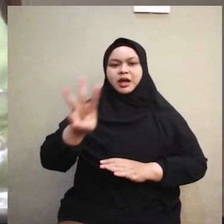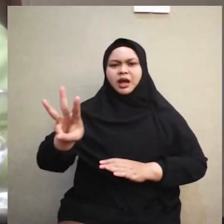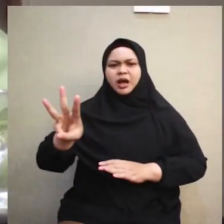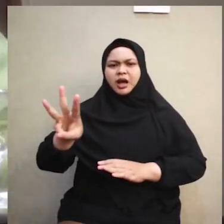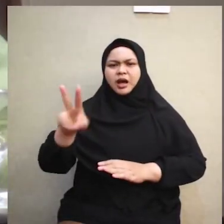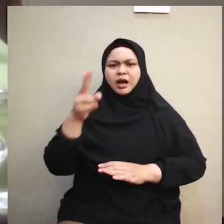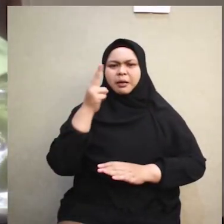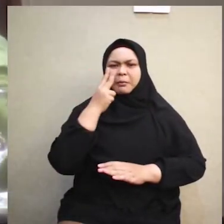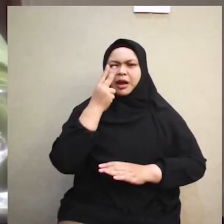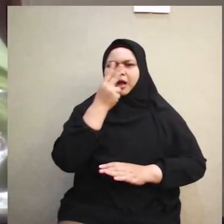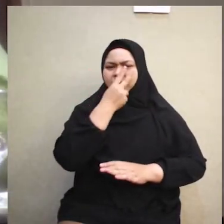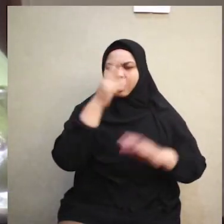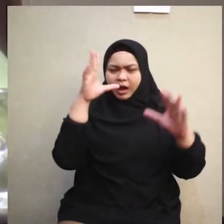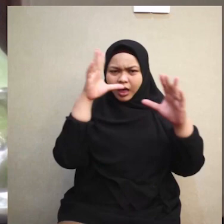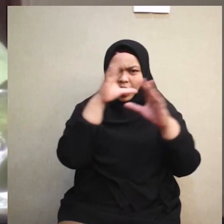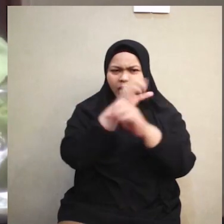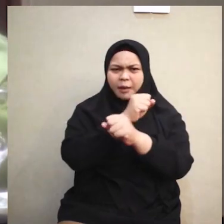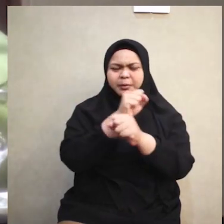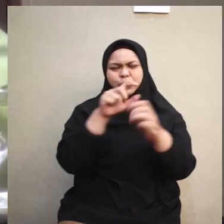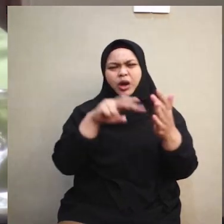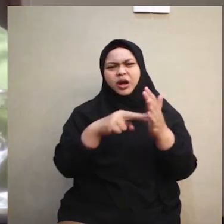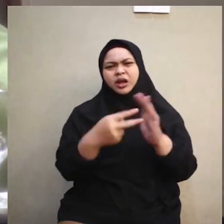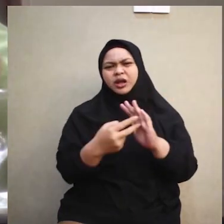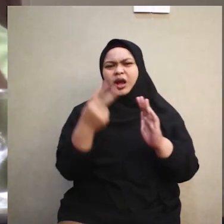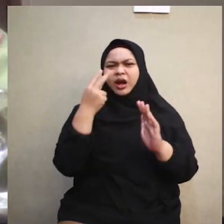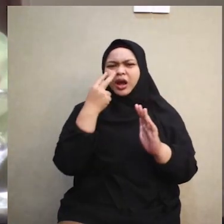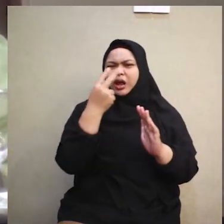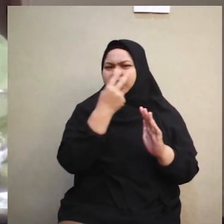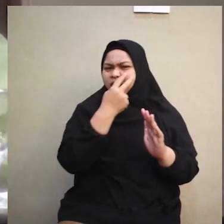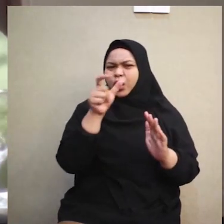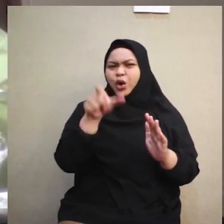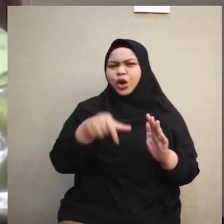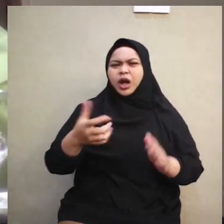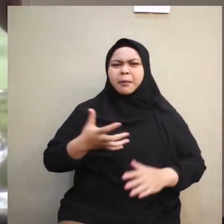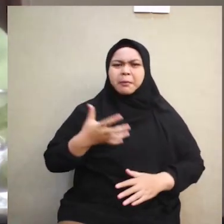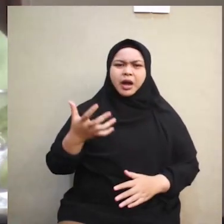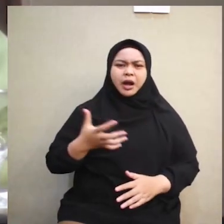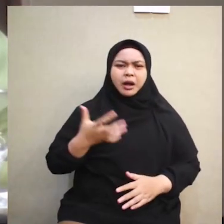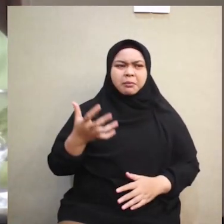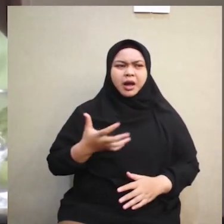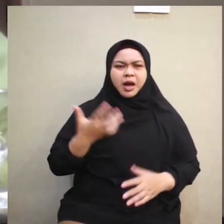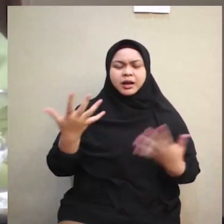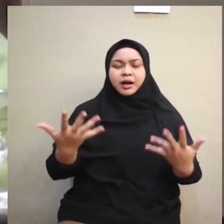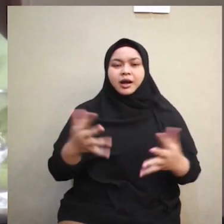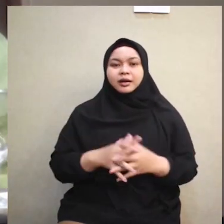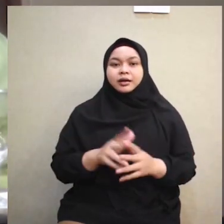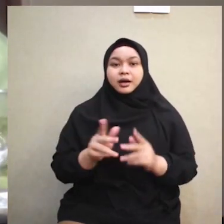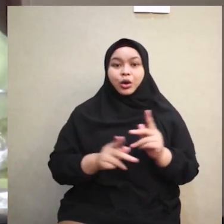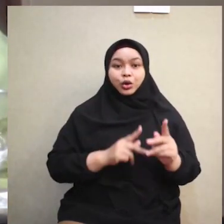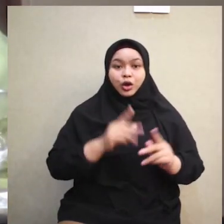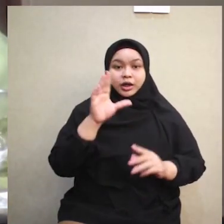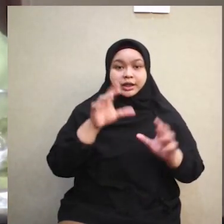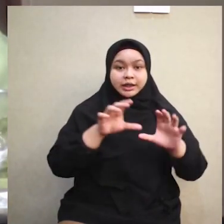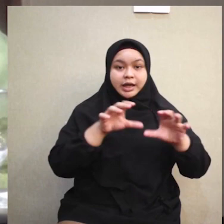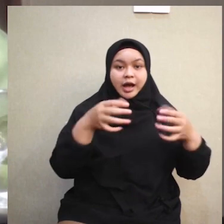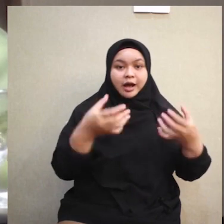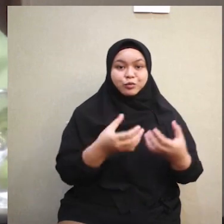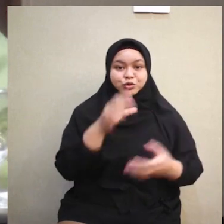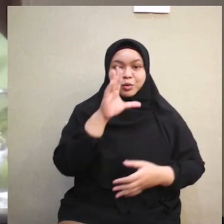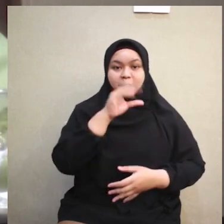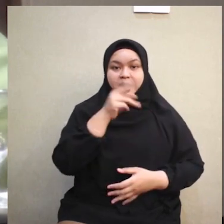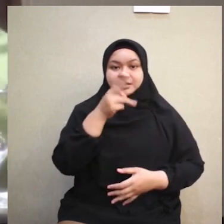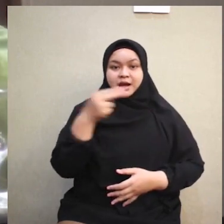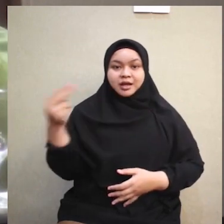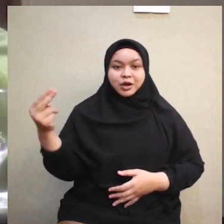apa apakah dia netra atau orang yang marah-marah yang kalau di kamus bahasa Indonesia itu orang